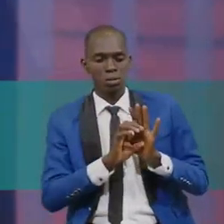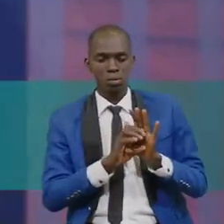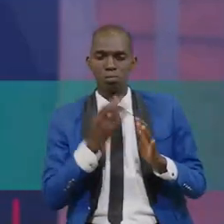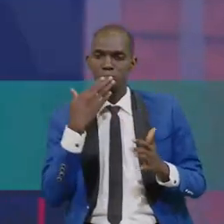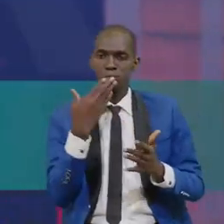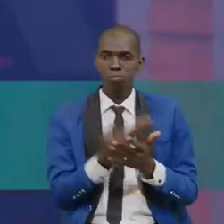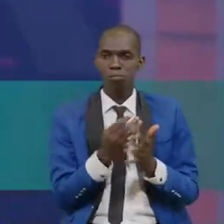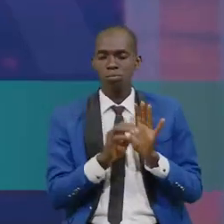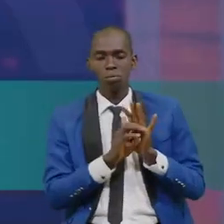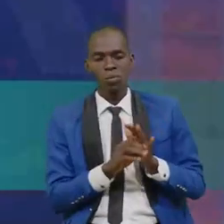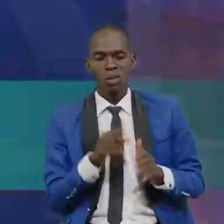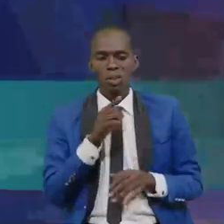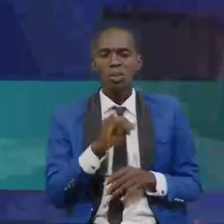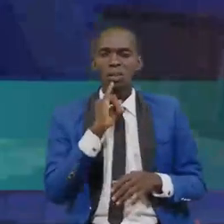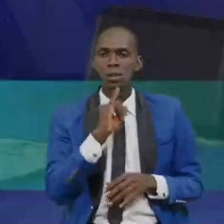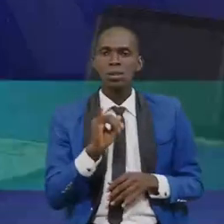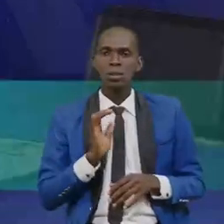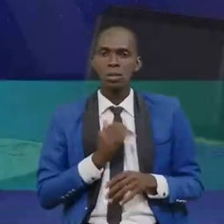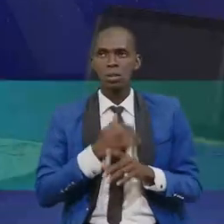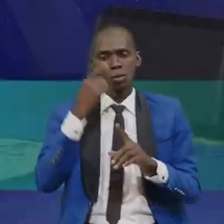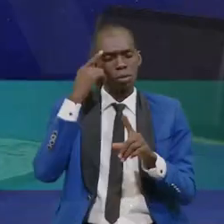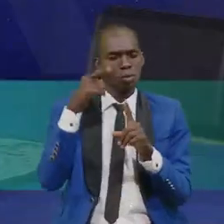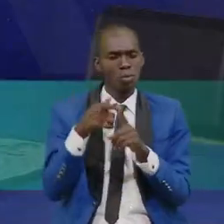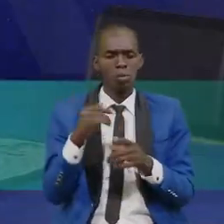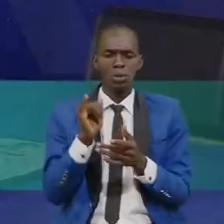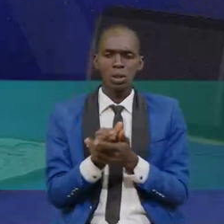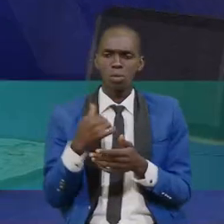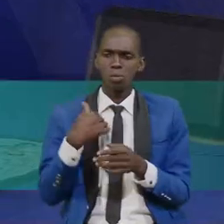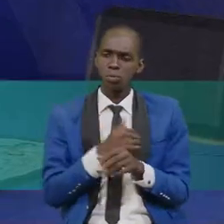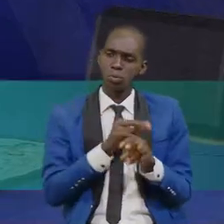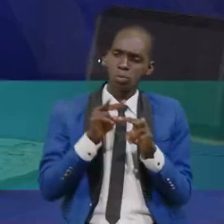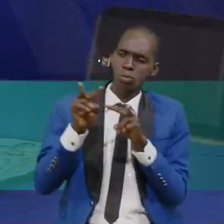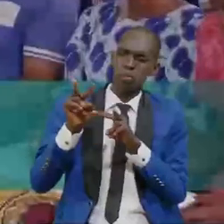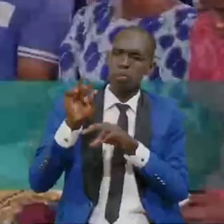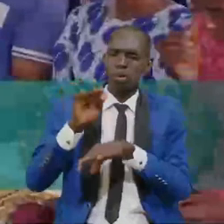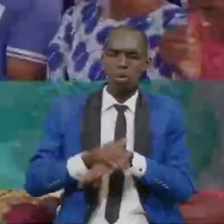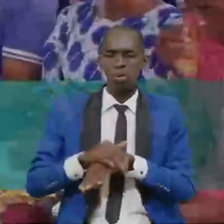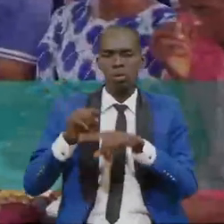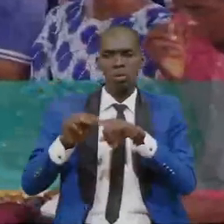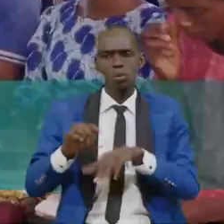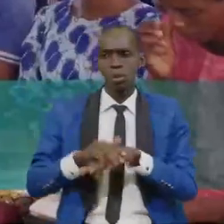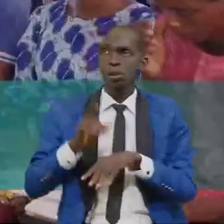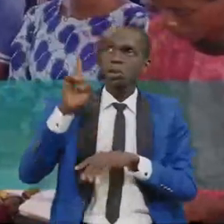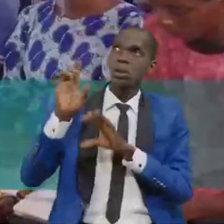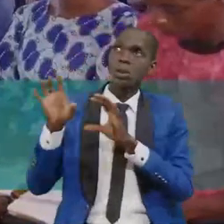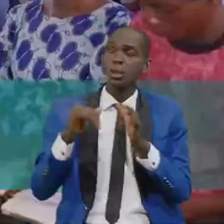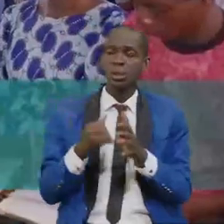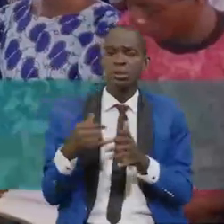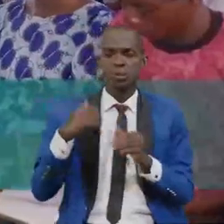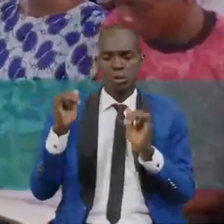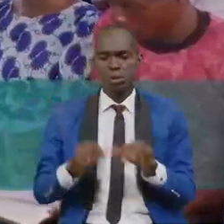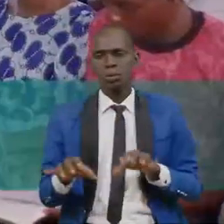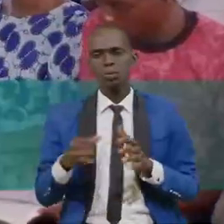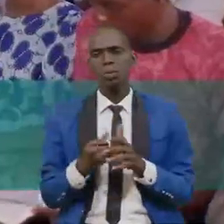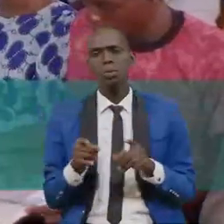modèle. C'est lui notre but, c'est celui que nous regardons, il l'a fait et nous pouvons aussi le faire. Le